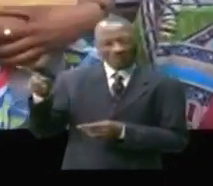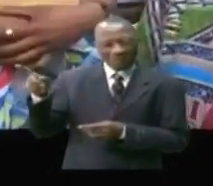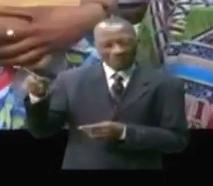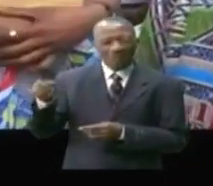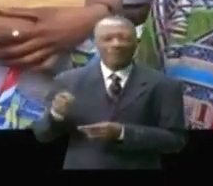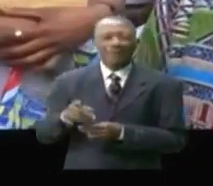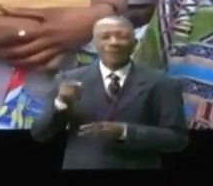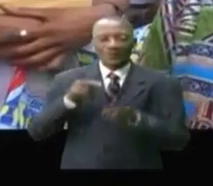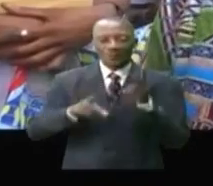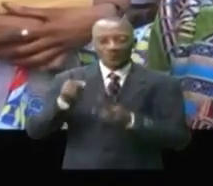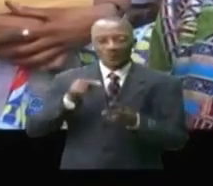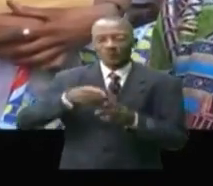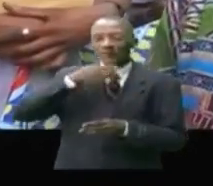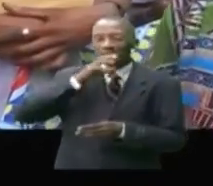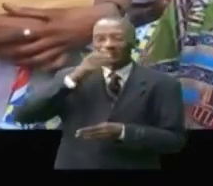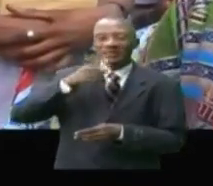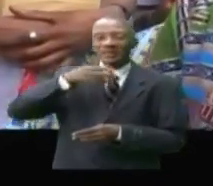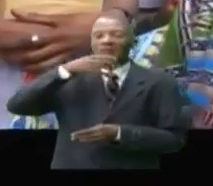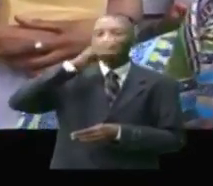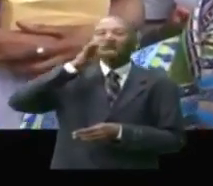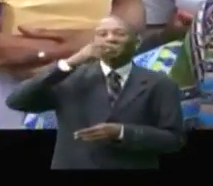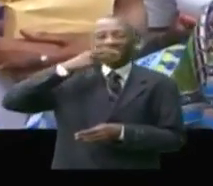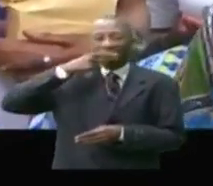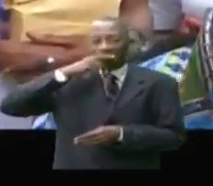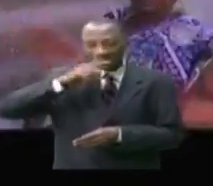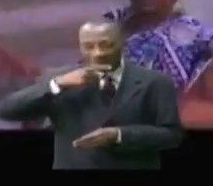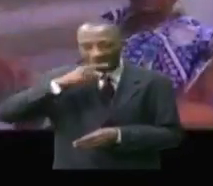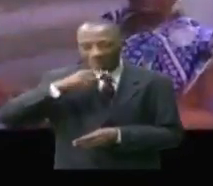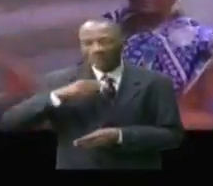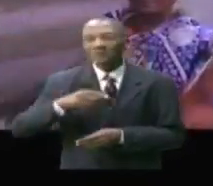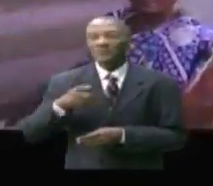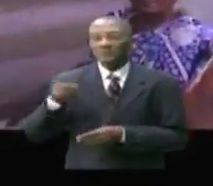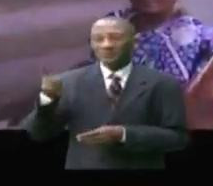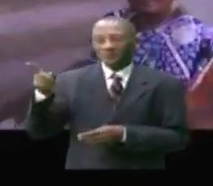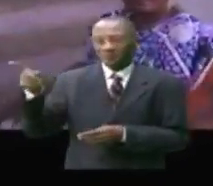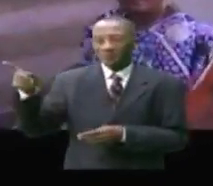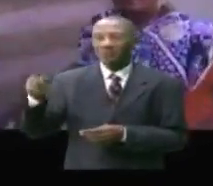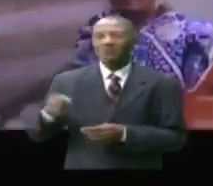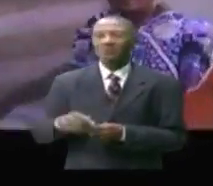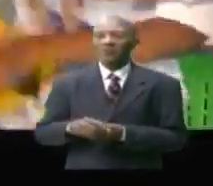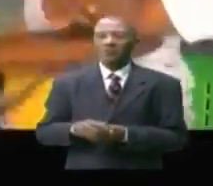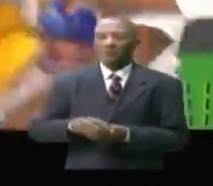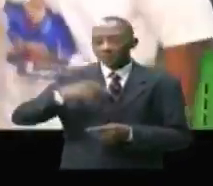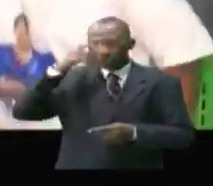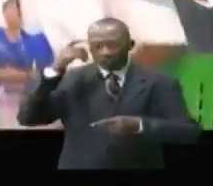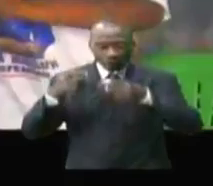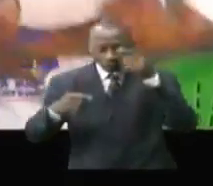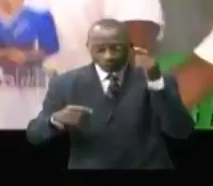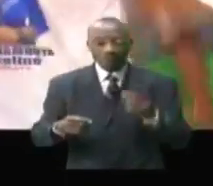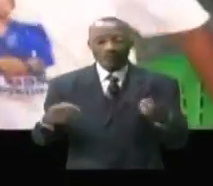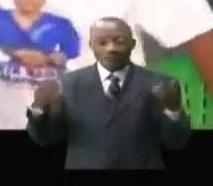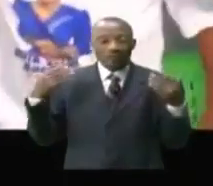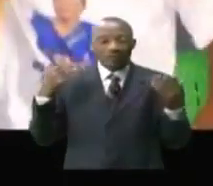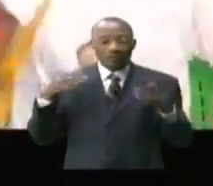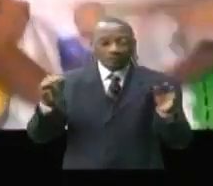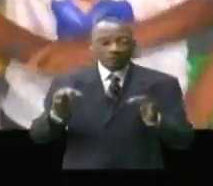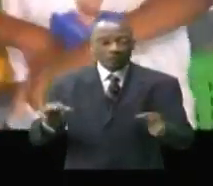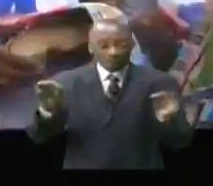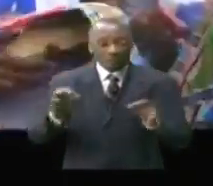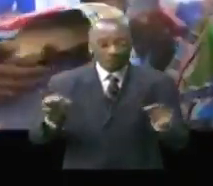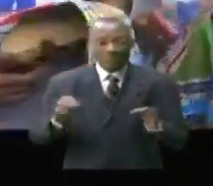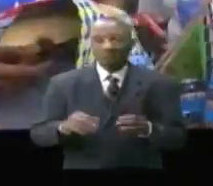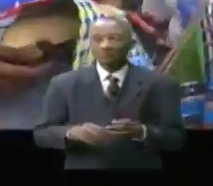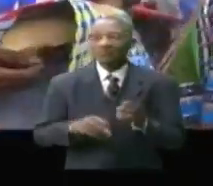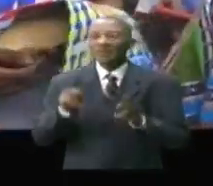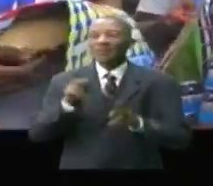Masangambila. Vous savez que l'ONG La Charité s'occupe plus des démunis. À Masangambila, il y a trop de démunis qui avaient déjà installé la charité